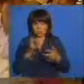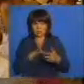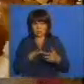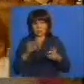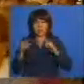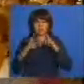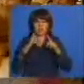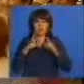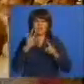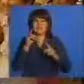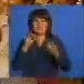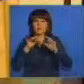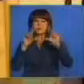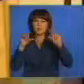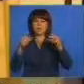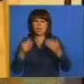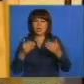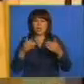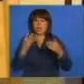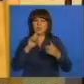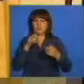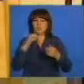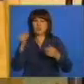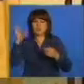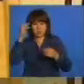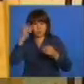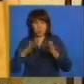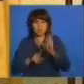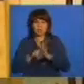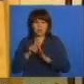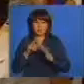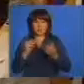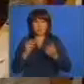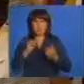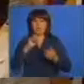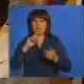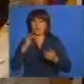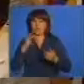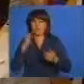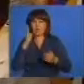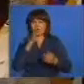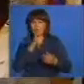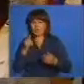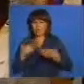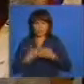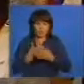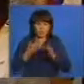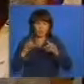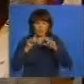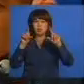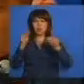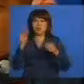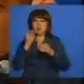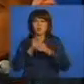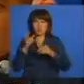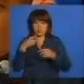Жиын барысында Назарбаев зияткерлік мектептері дербес білім беру ұйымының басқарма төрайымы Күләш Шәмшидинова алдағы уақытта жаңа білім ордаларының іске